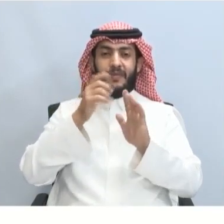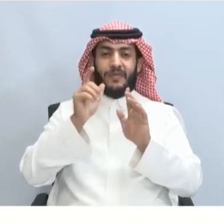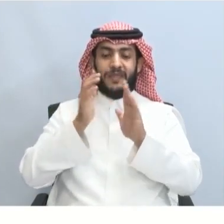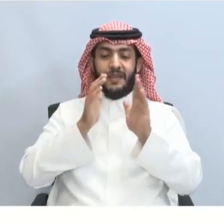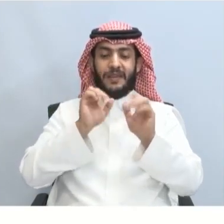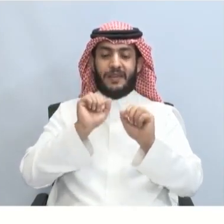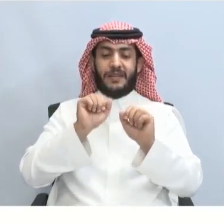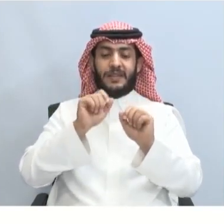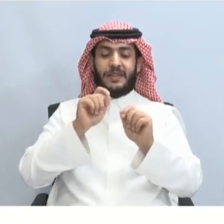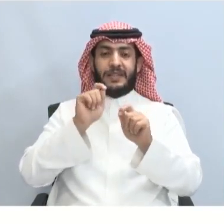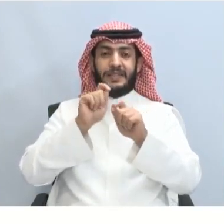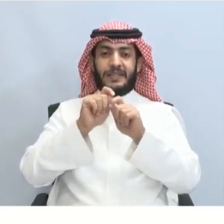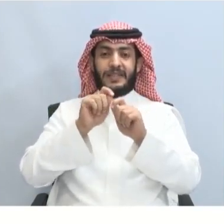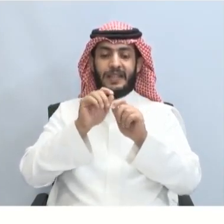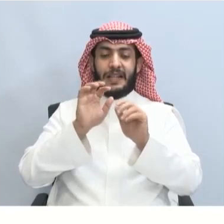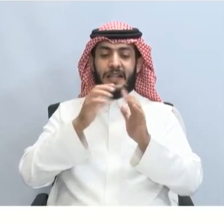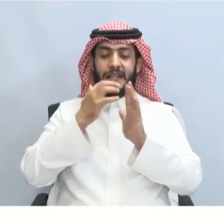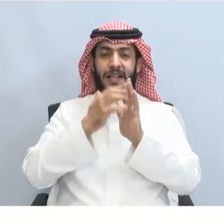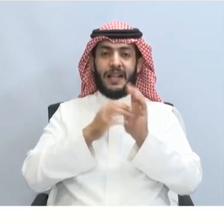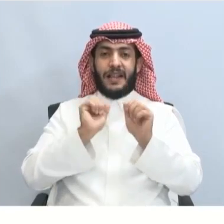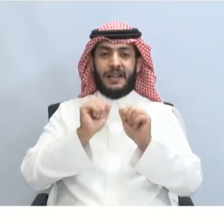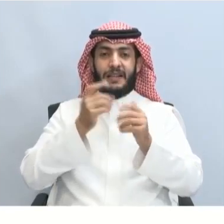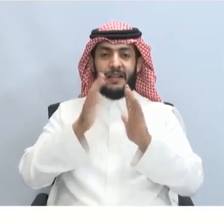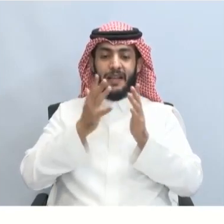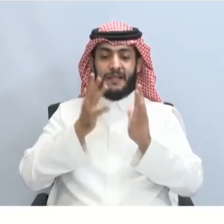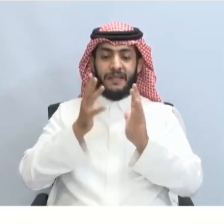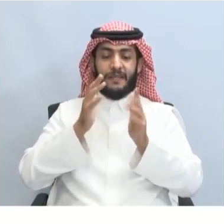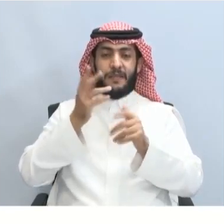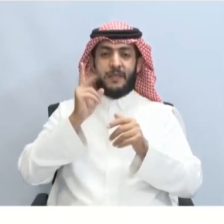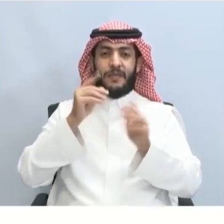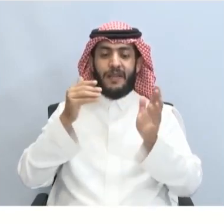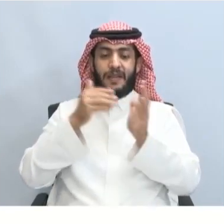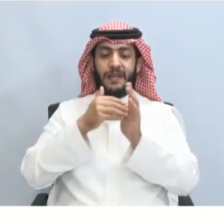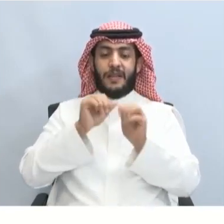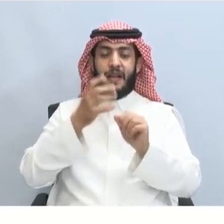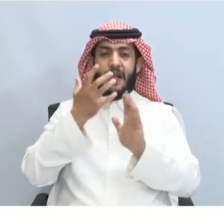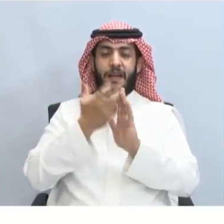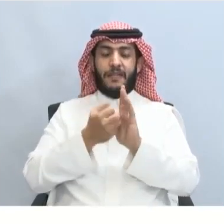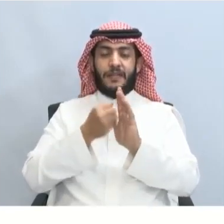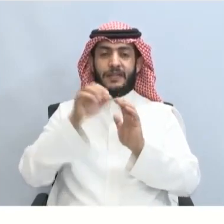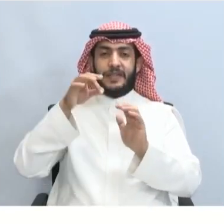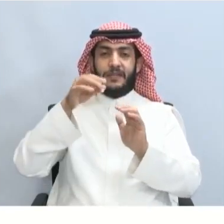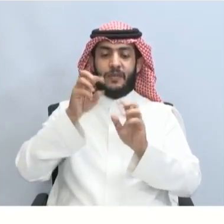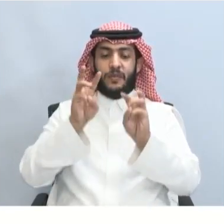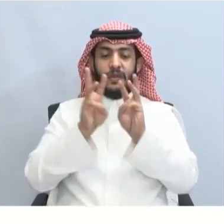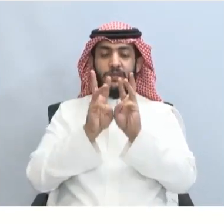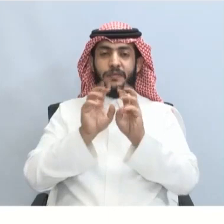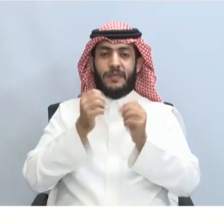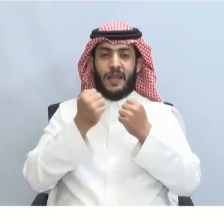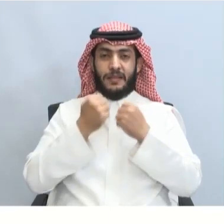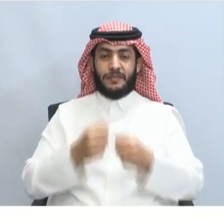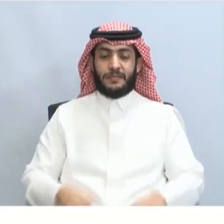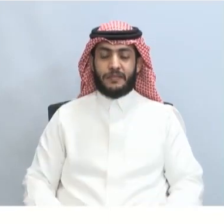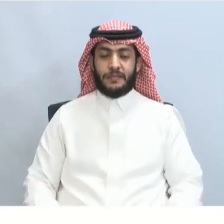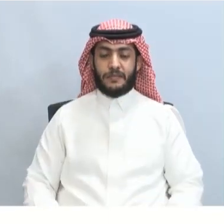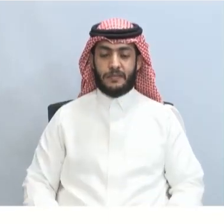فقره نصيه تصف بها نفسك ثم بعد الانتهاء احفظ الصفحه الالكترونيه الخاصه بك